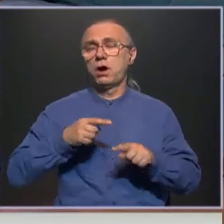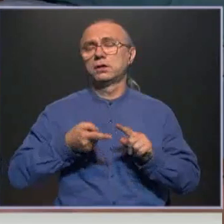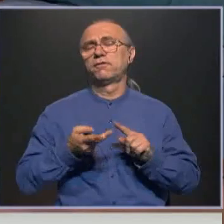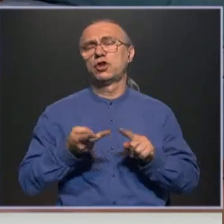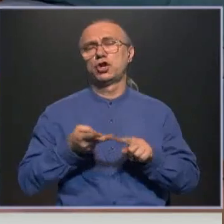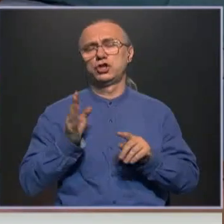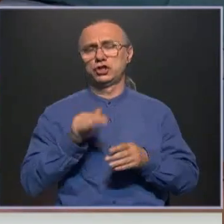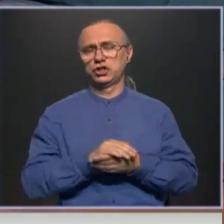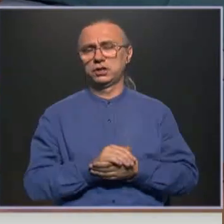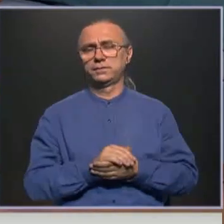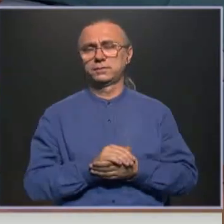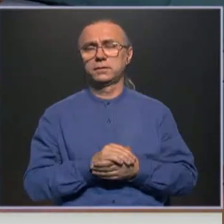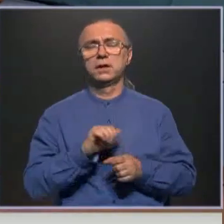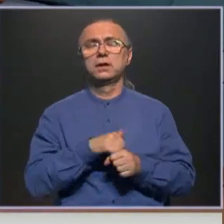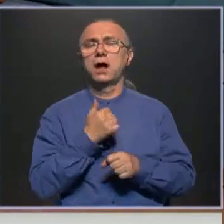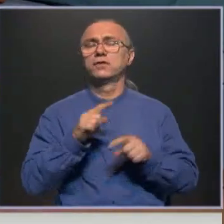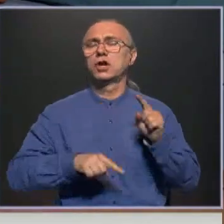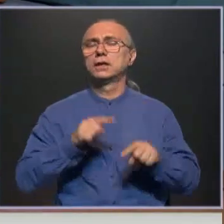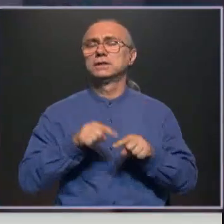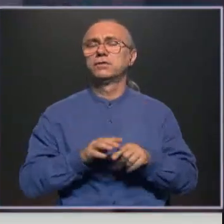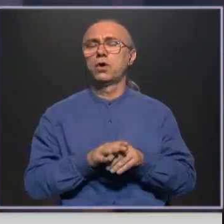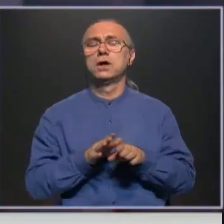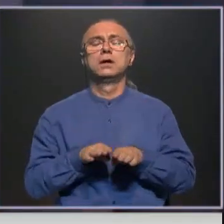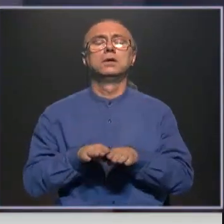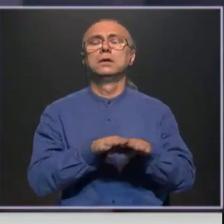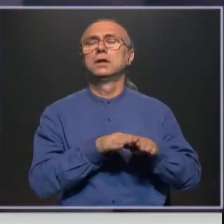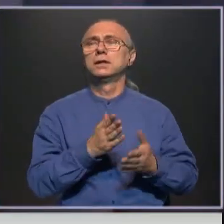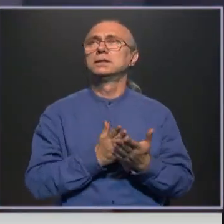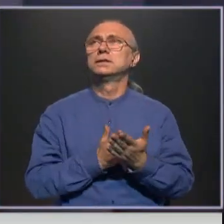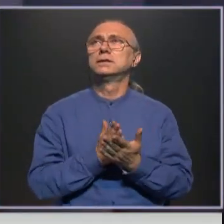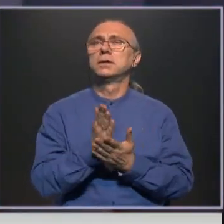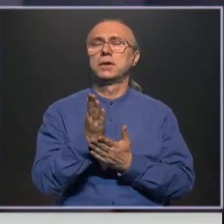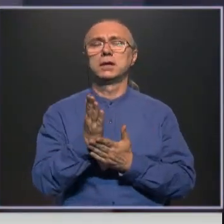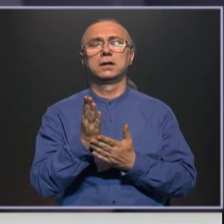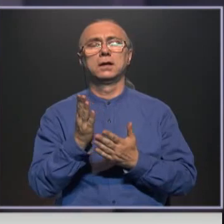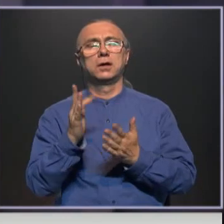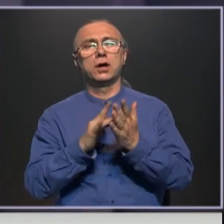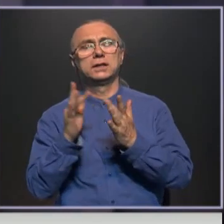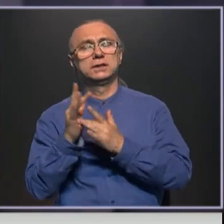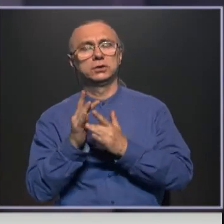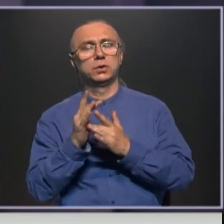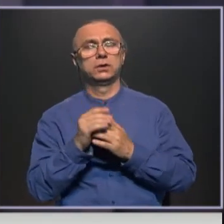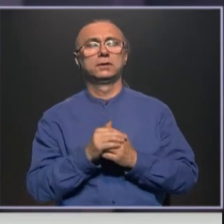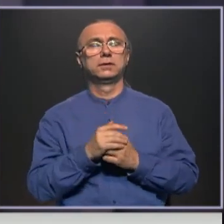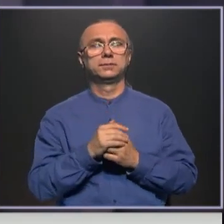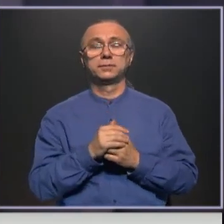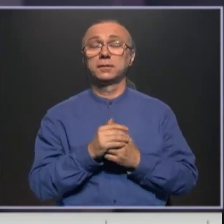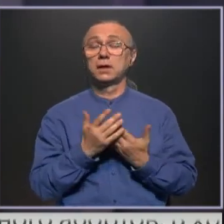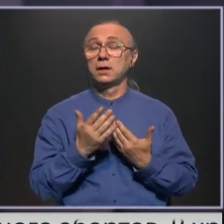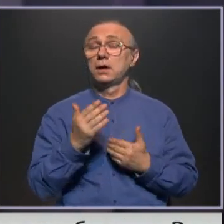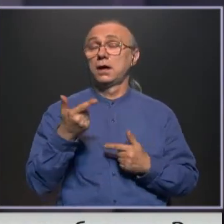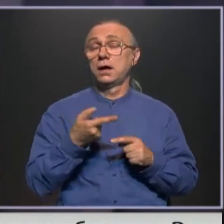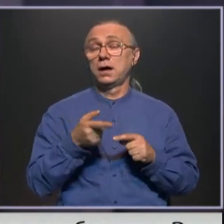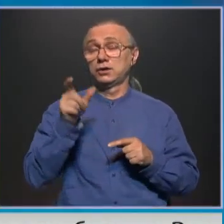ты единомысленен в стремлении, дай Бог, к Христу или, увы, в стремлении к греху, он тебе будет ближе, чем твой ближний родственник. Это мы, вот